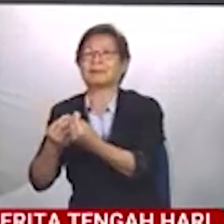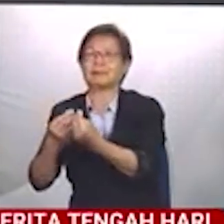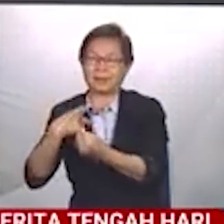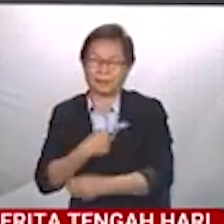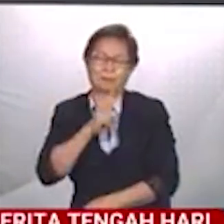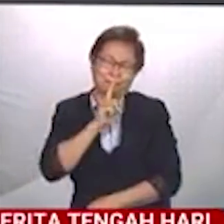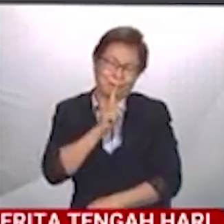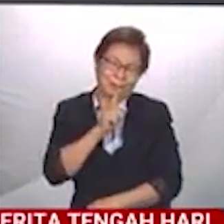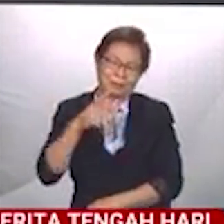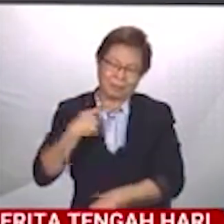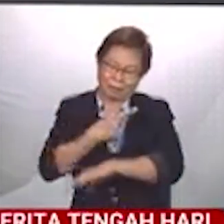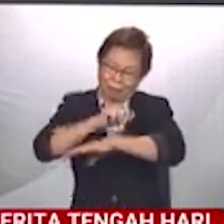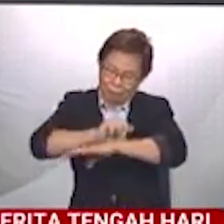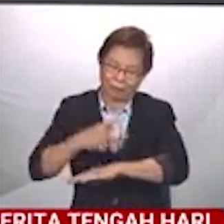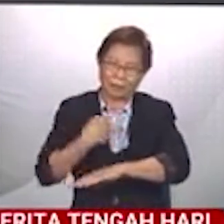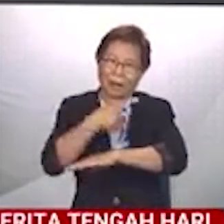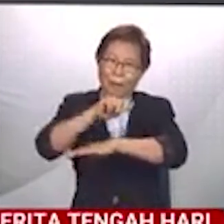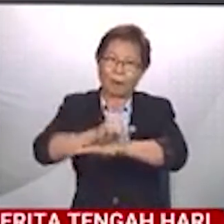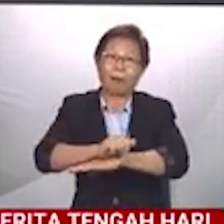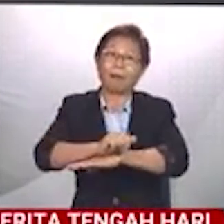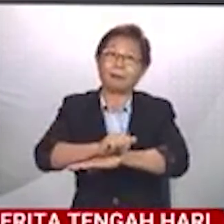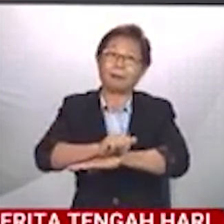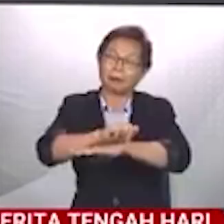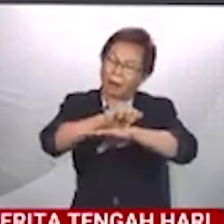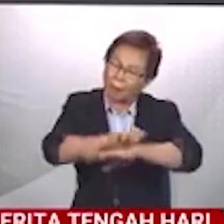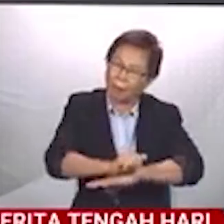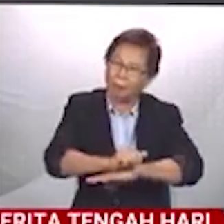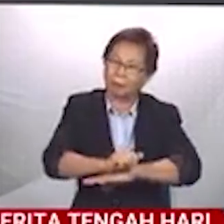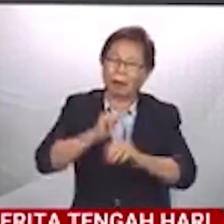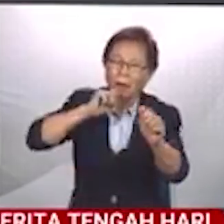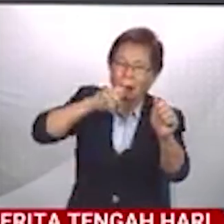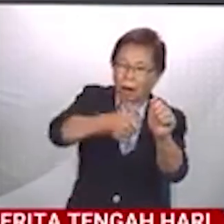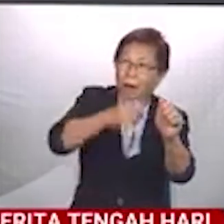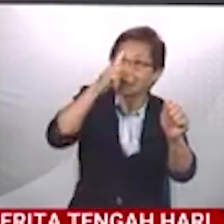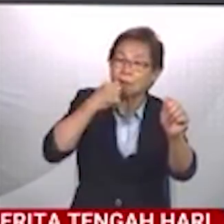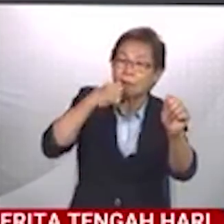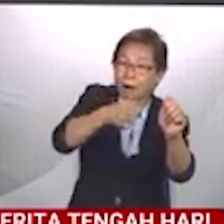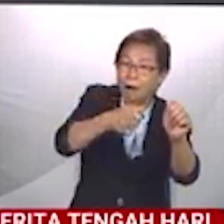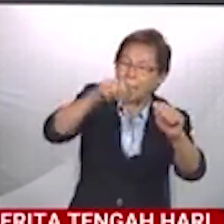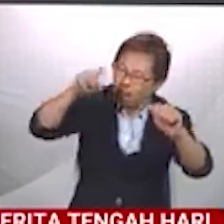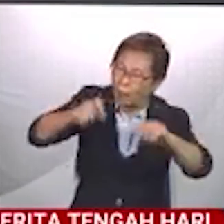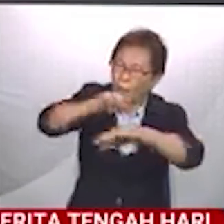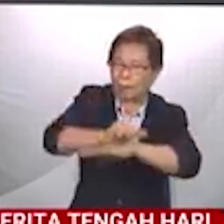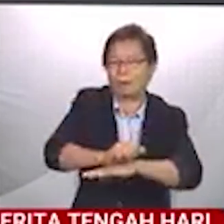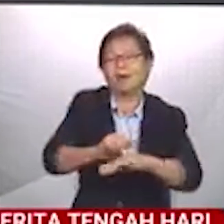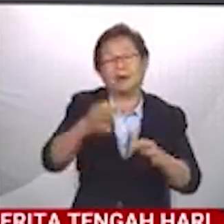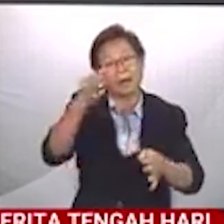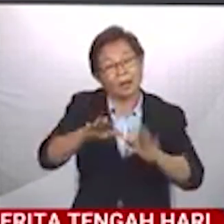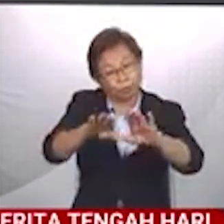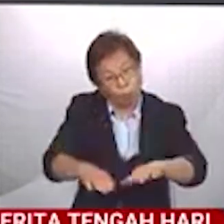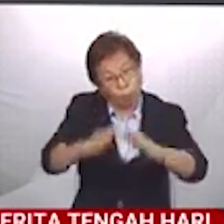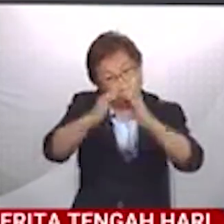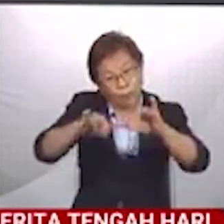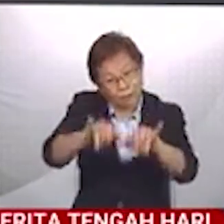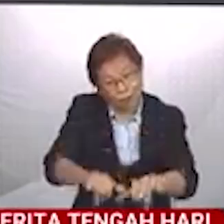perlu kita amalkan apa yang telah pun diarahkan oleh pihak kerajaan. Kalau kita berada di rumah dan